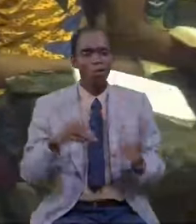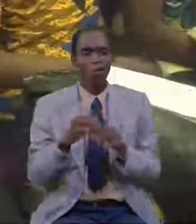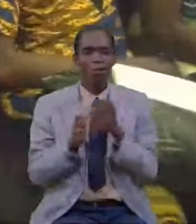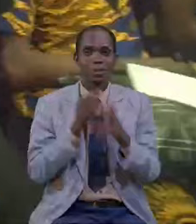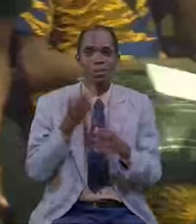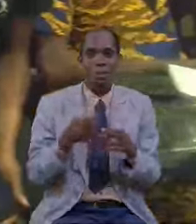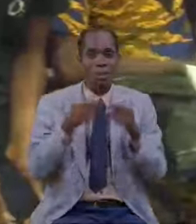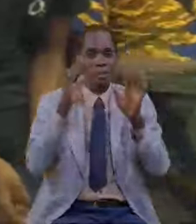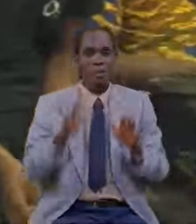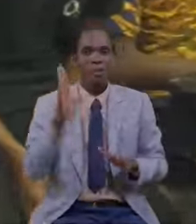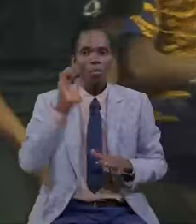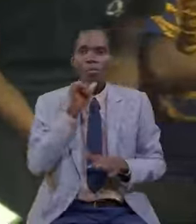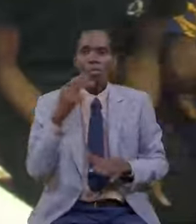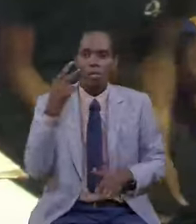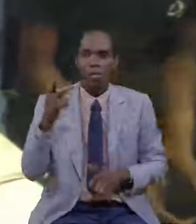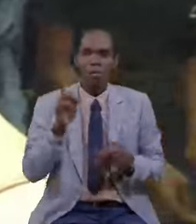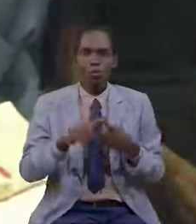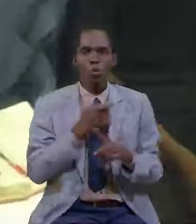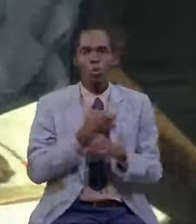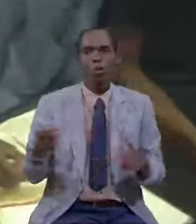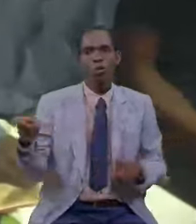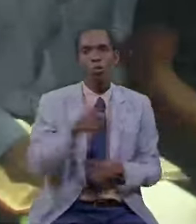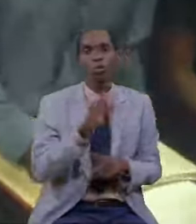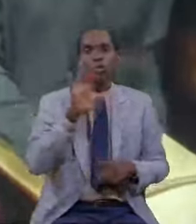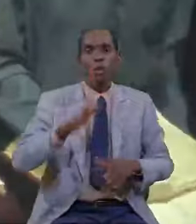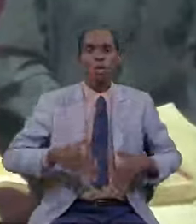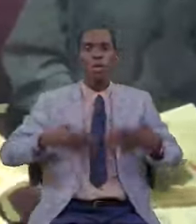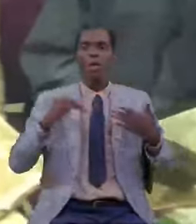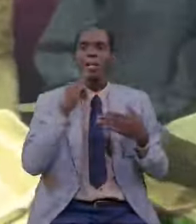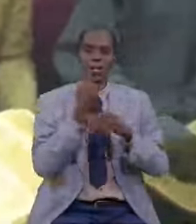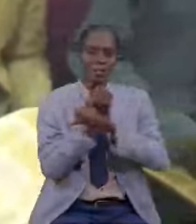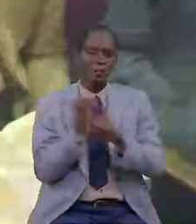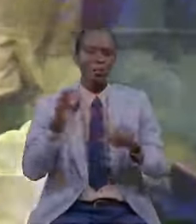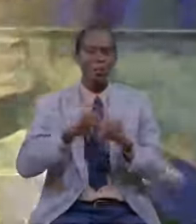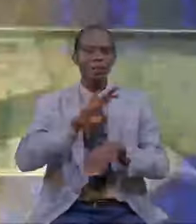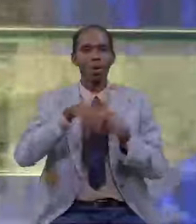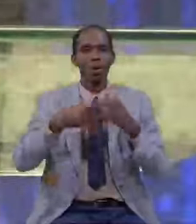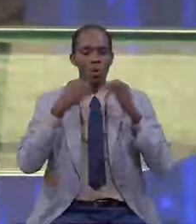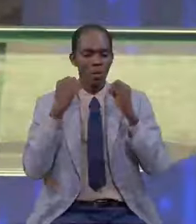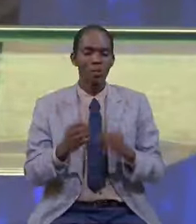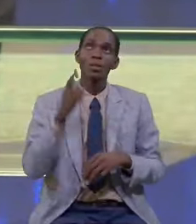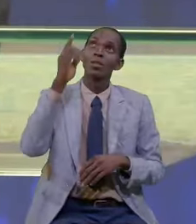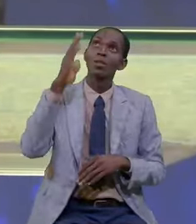voir pour te faire du mal. Ta vie est sécurisée dans la main de Dieu Tout-Puissant.